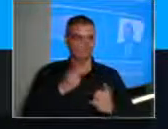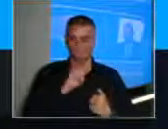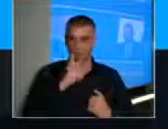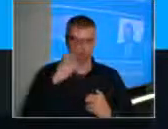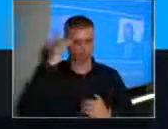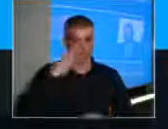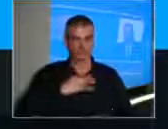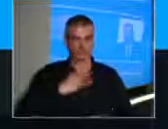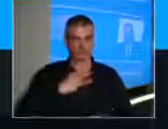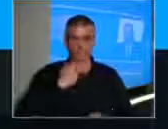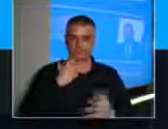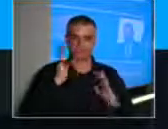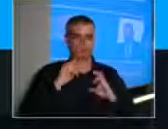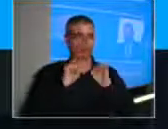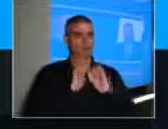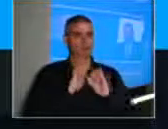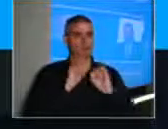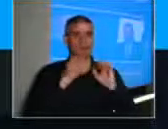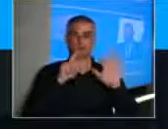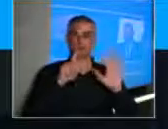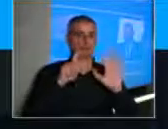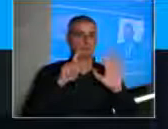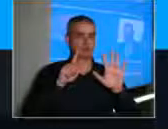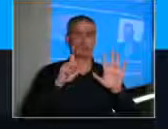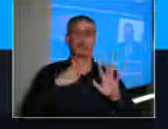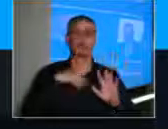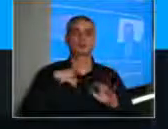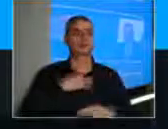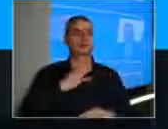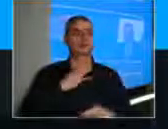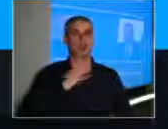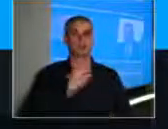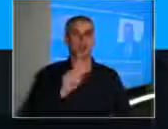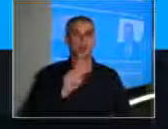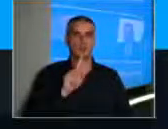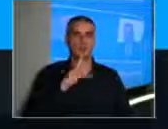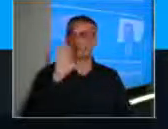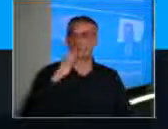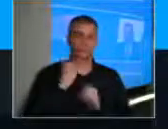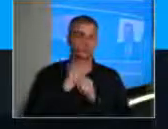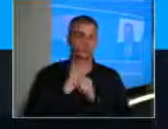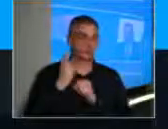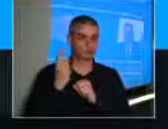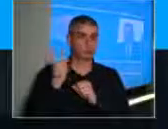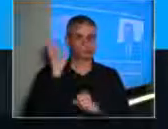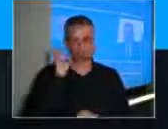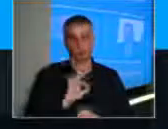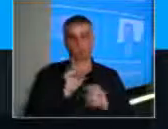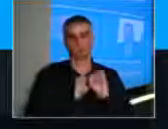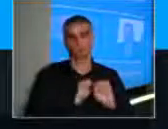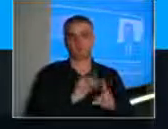יהיו שעננים, שלא ידורש בייסיק של 7 מנדטים משעס, אז אנחנו נהיה שעננים, לא. מה שעושה ביבי עכשיו הוא פשוט פוגע